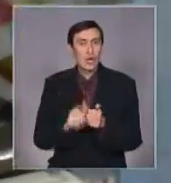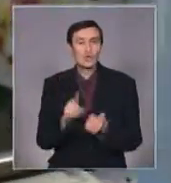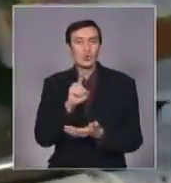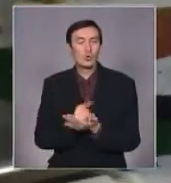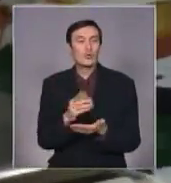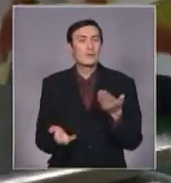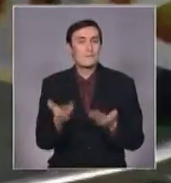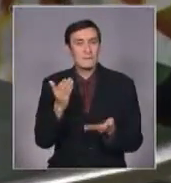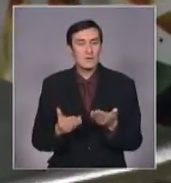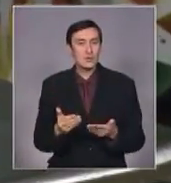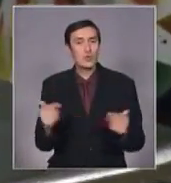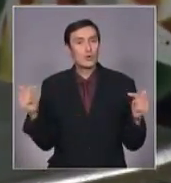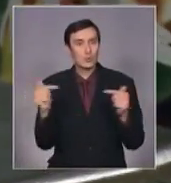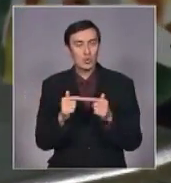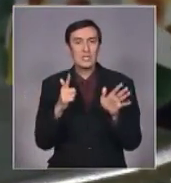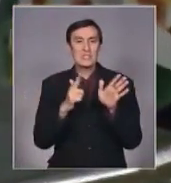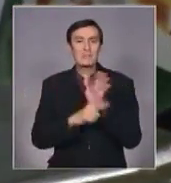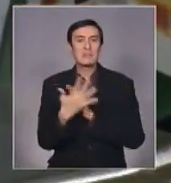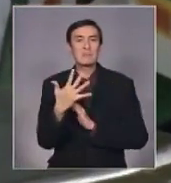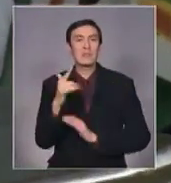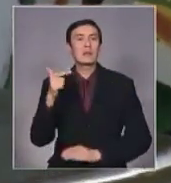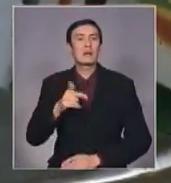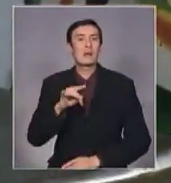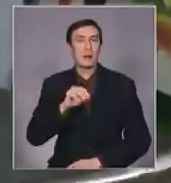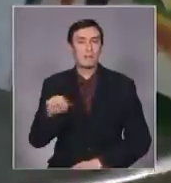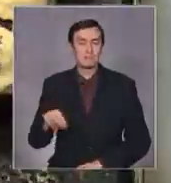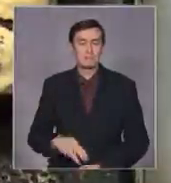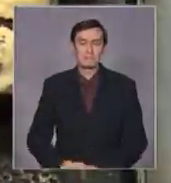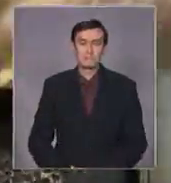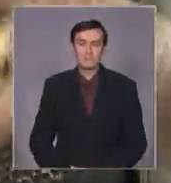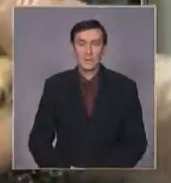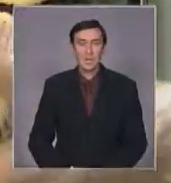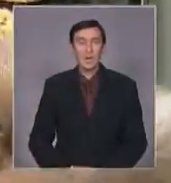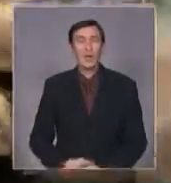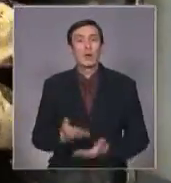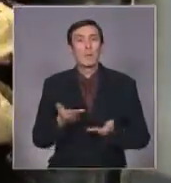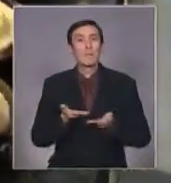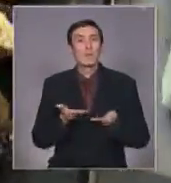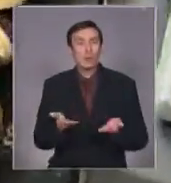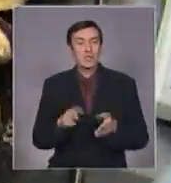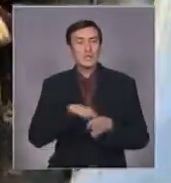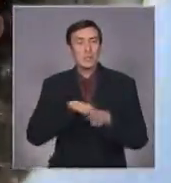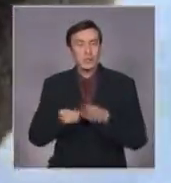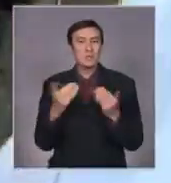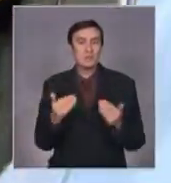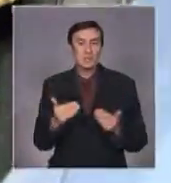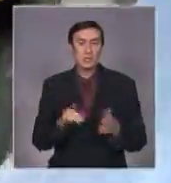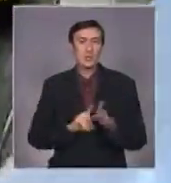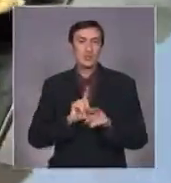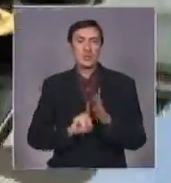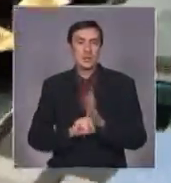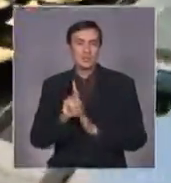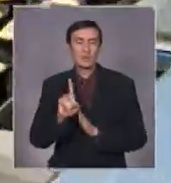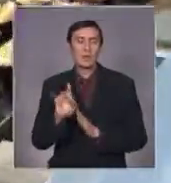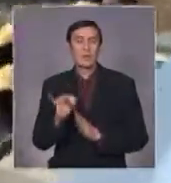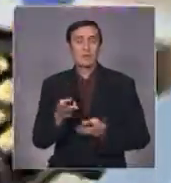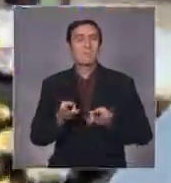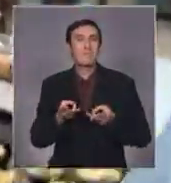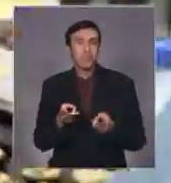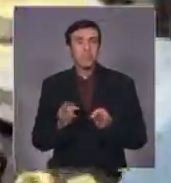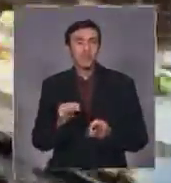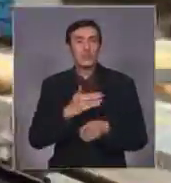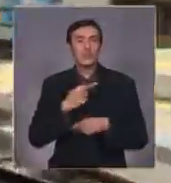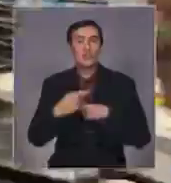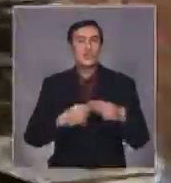должен весить строго по 75 грамм. Но вот противень заполнен, теперь он отправляется в печку. И